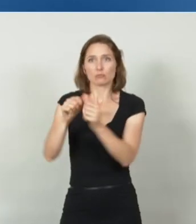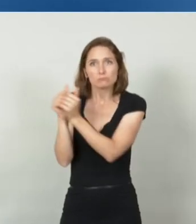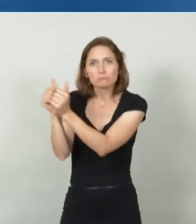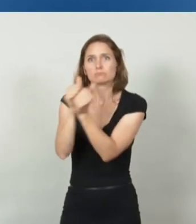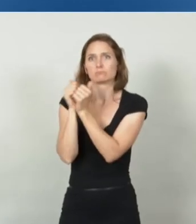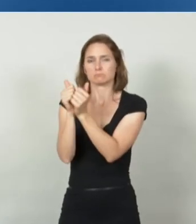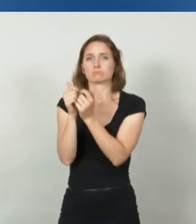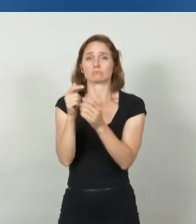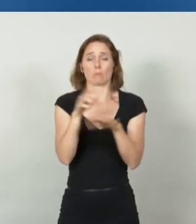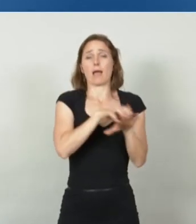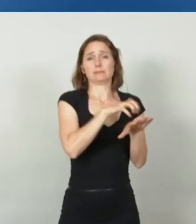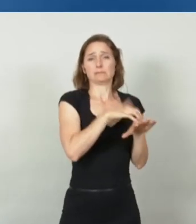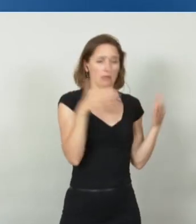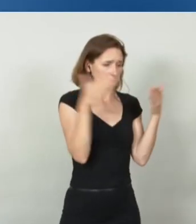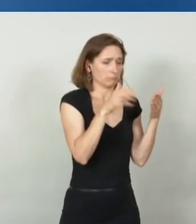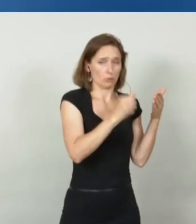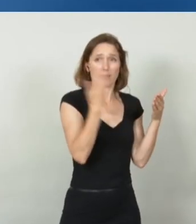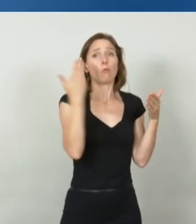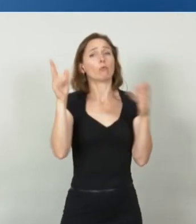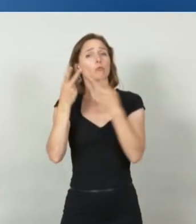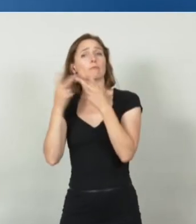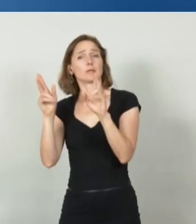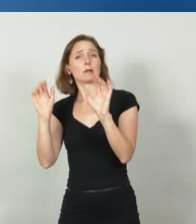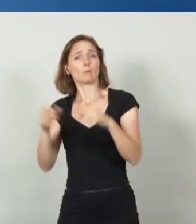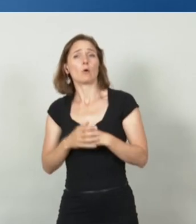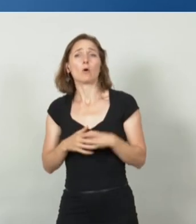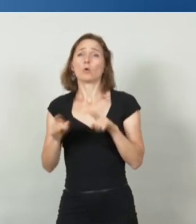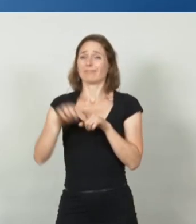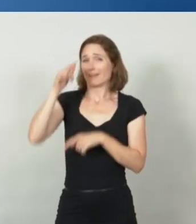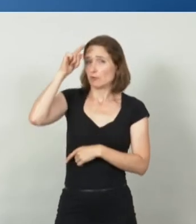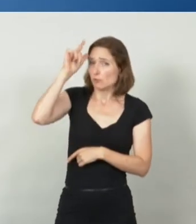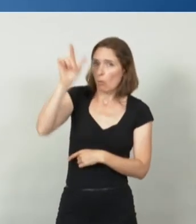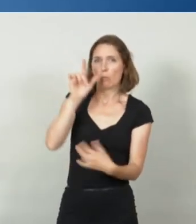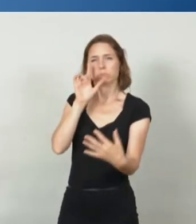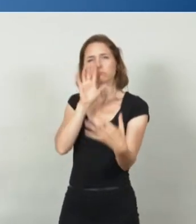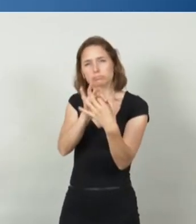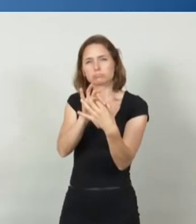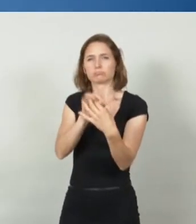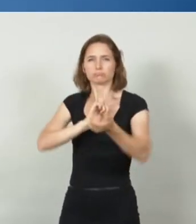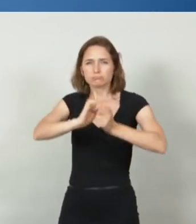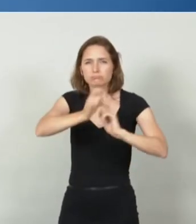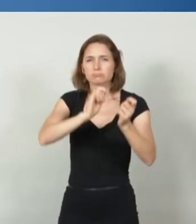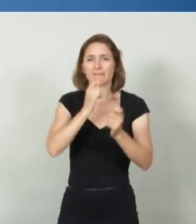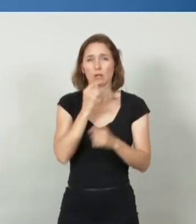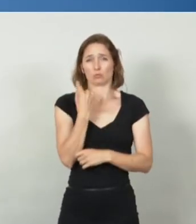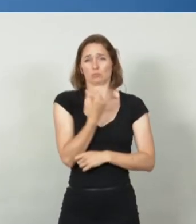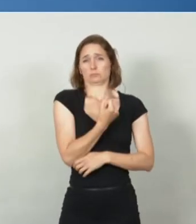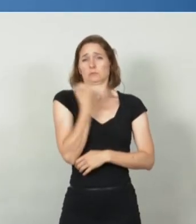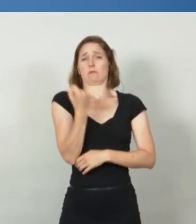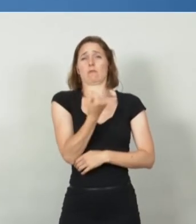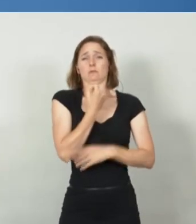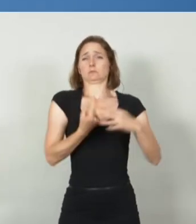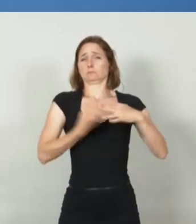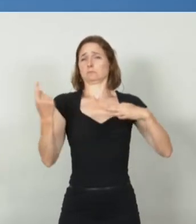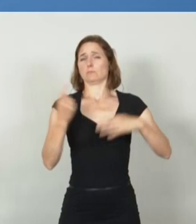départements d'Isère mais également avec d'autres villes je parle également avec la ville de Lyon sur ces thématiques donc nous sommes tous sauf isolés Europe